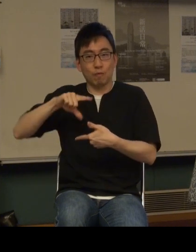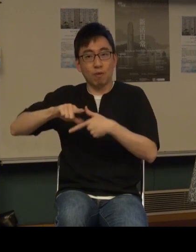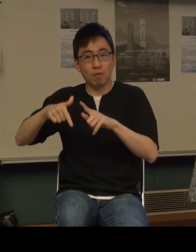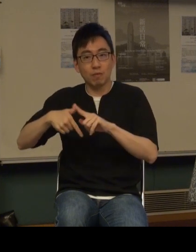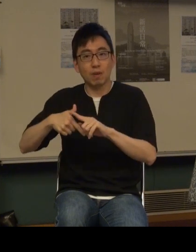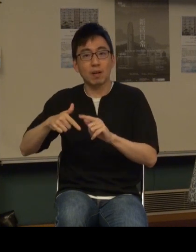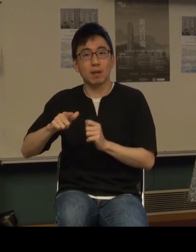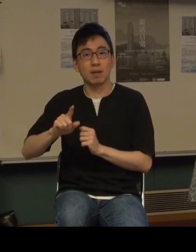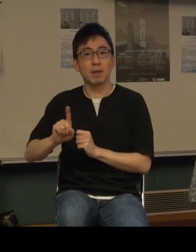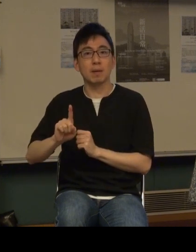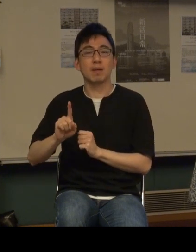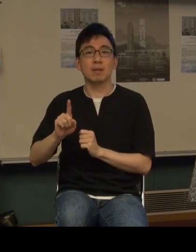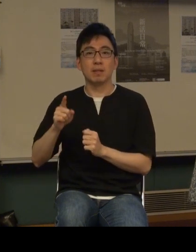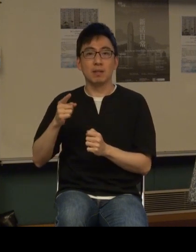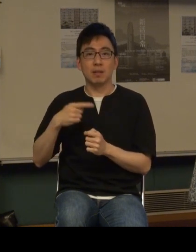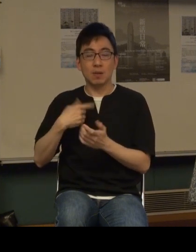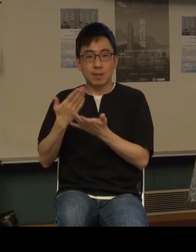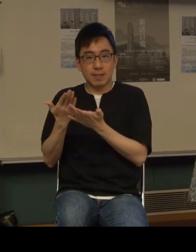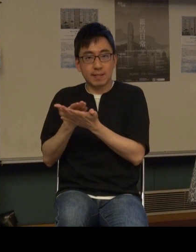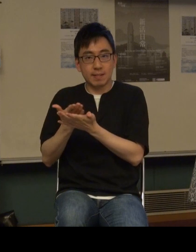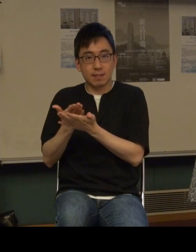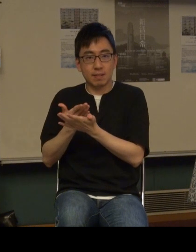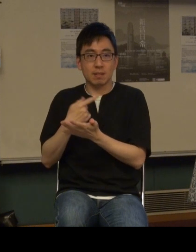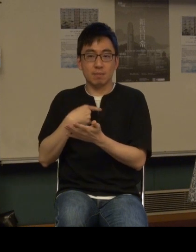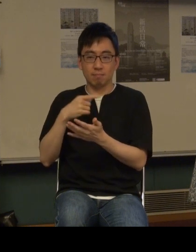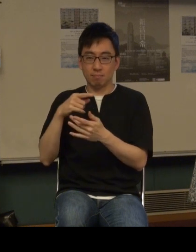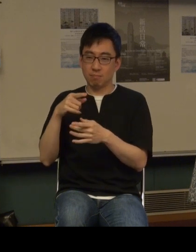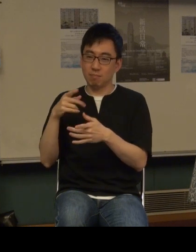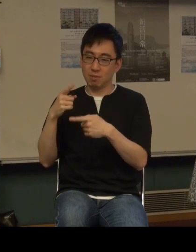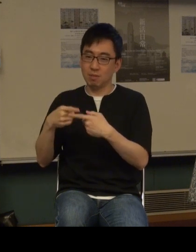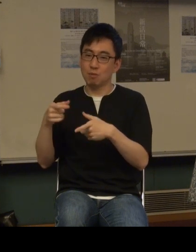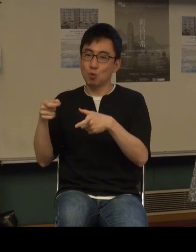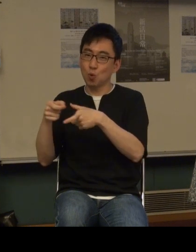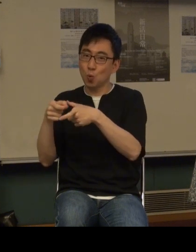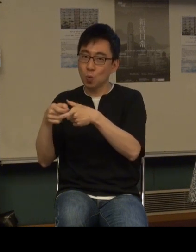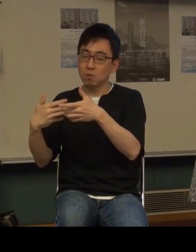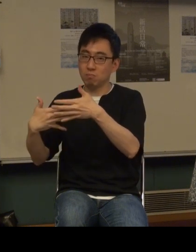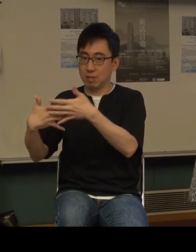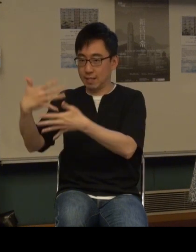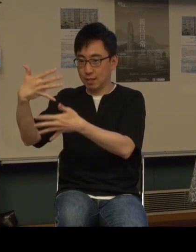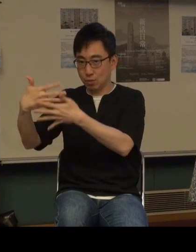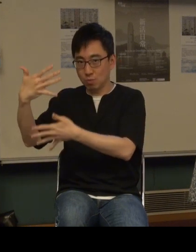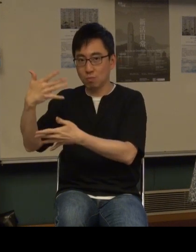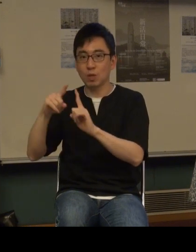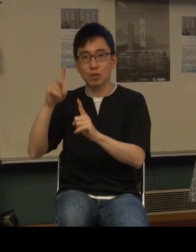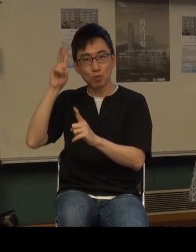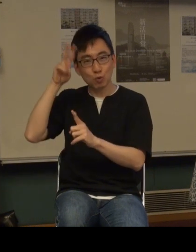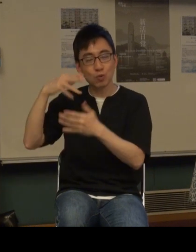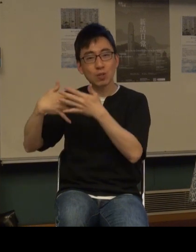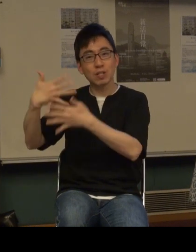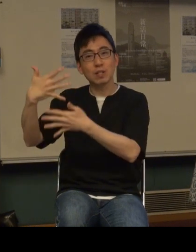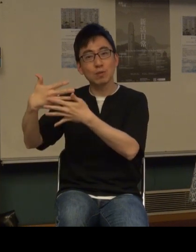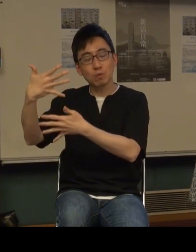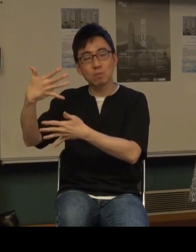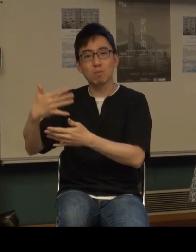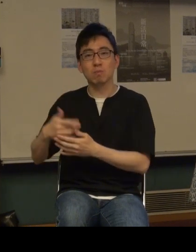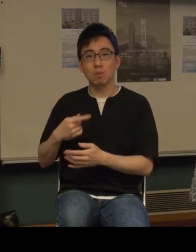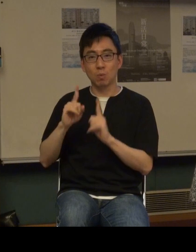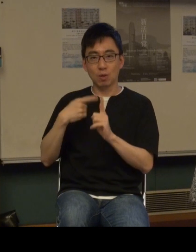方法，就是說我們看一些公共建築或者我所說的日常建築，特別是呢，我就是想看一